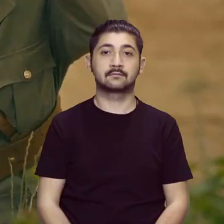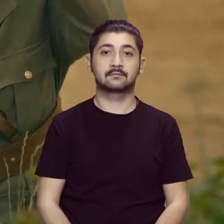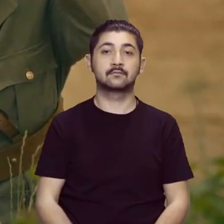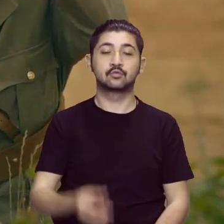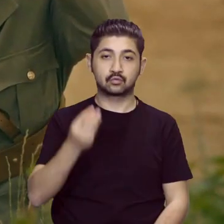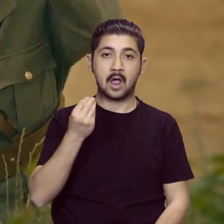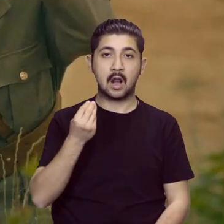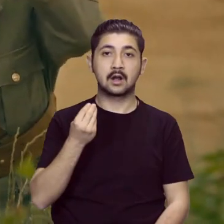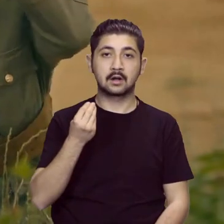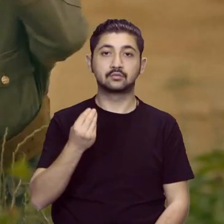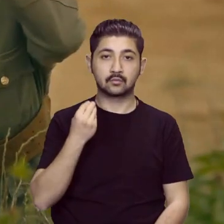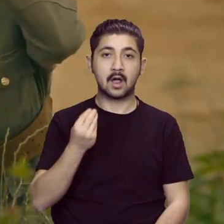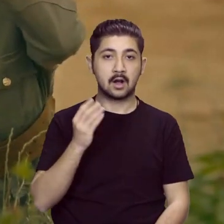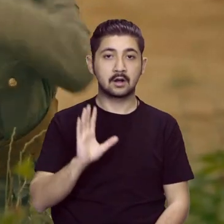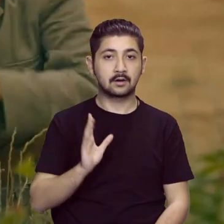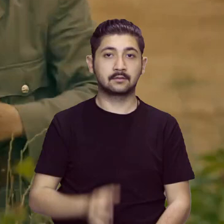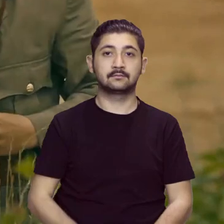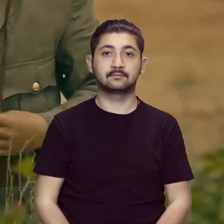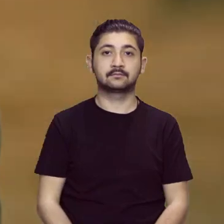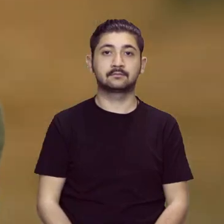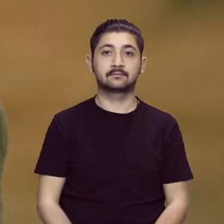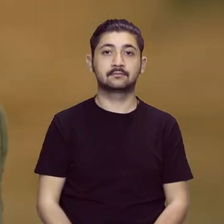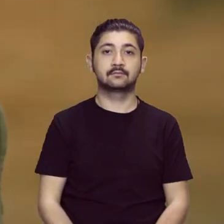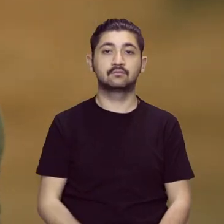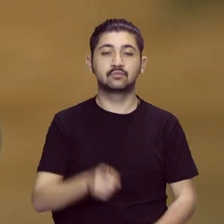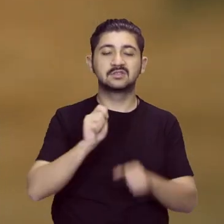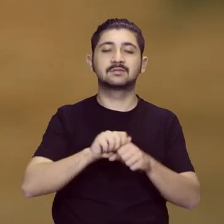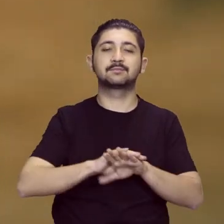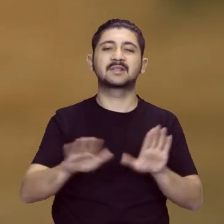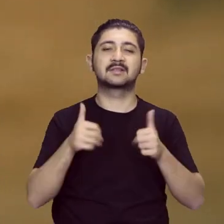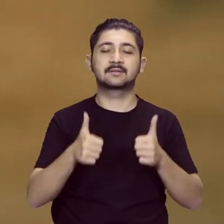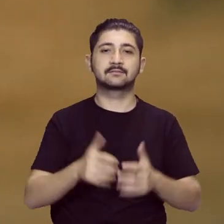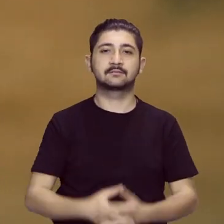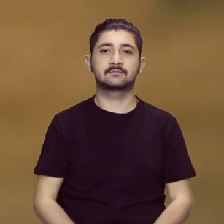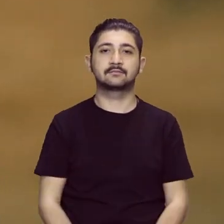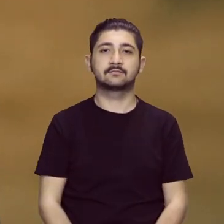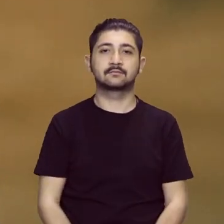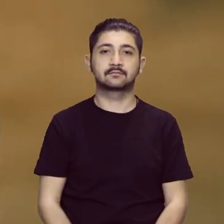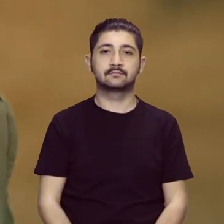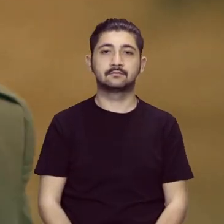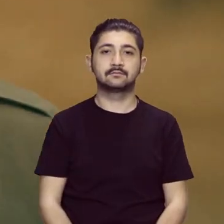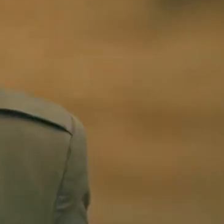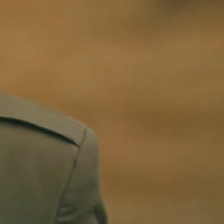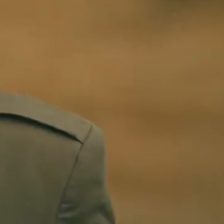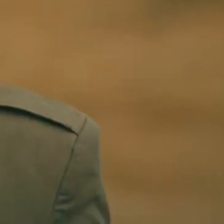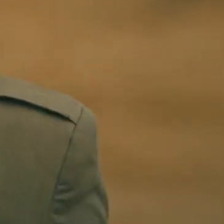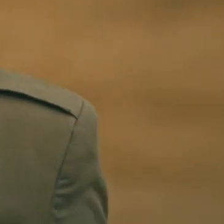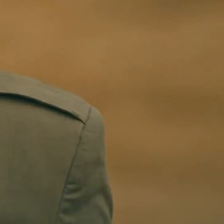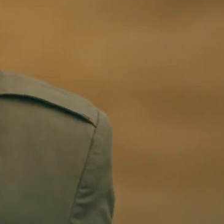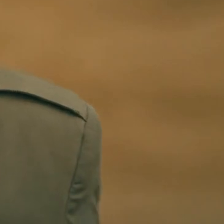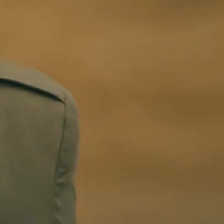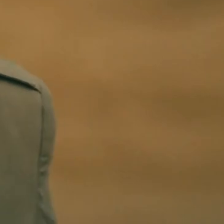Güzel. Güzel. Bu iş bitmiştir. İleriye bakarak Oswald'ın